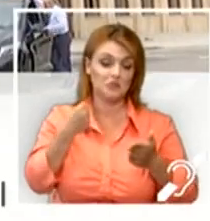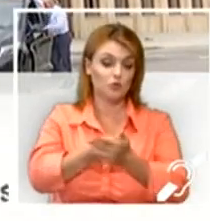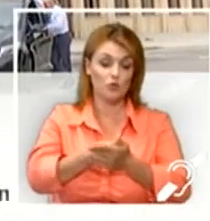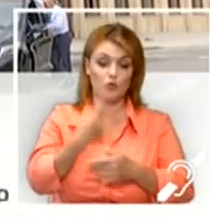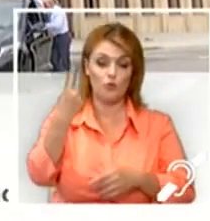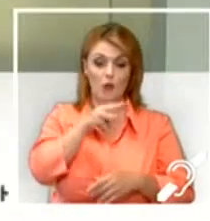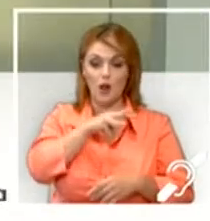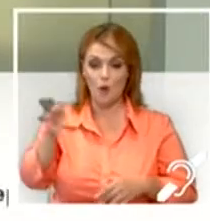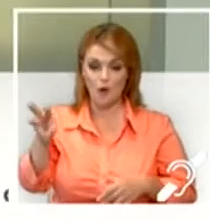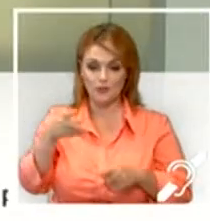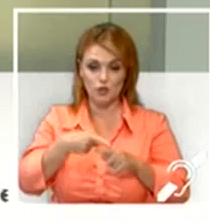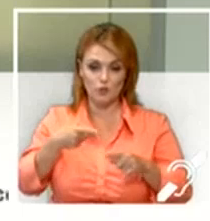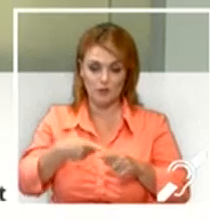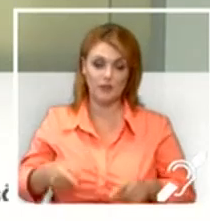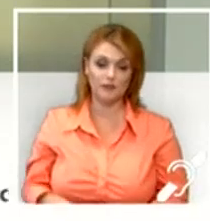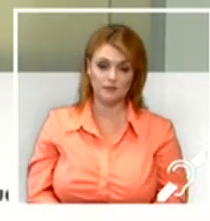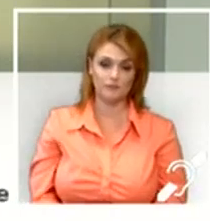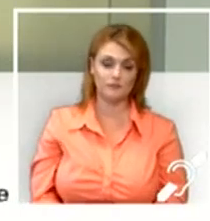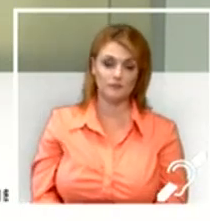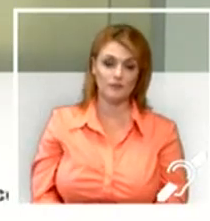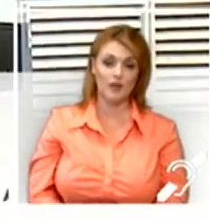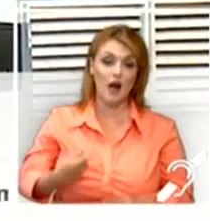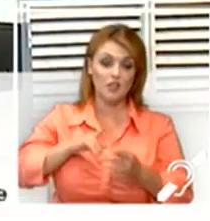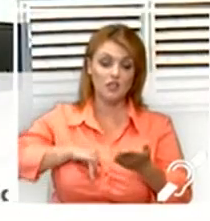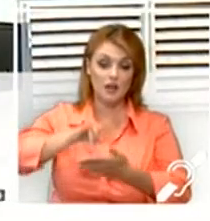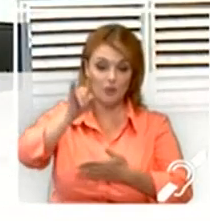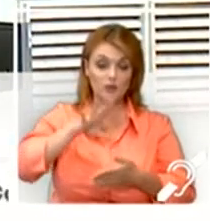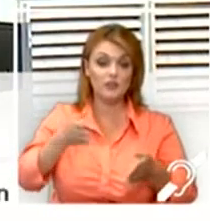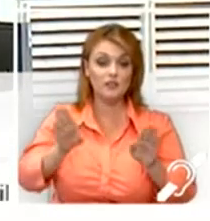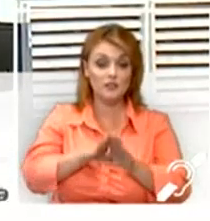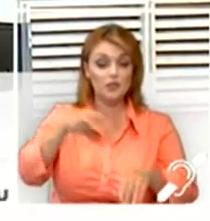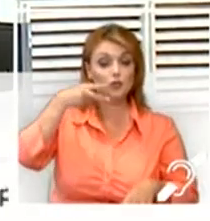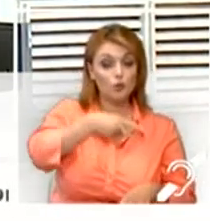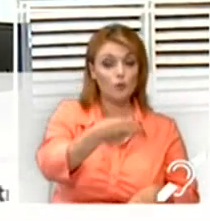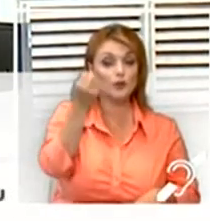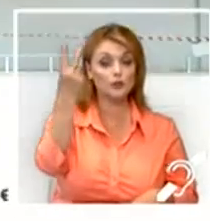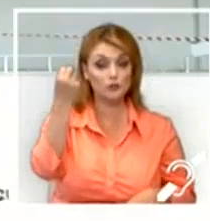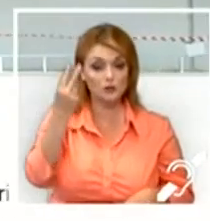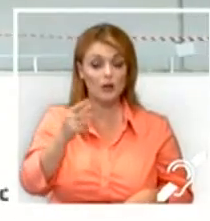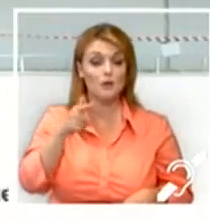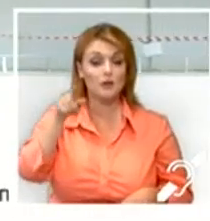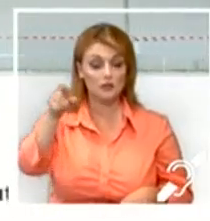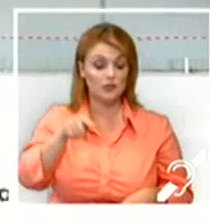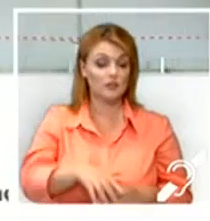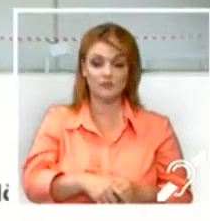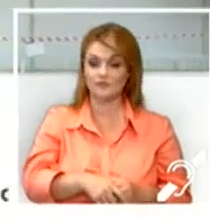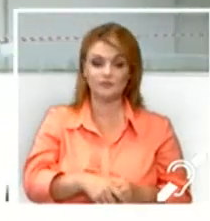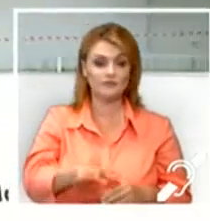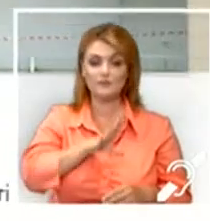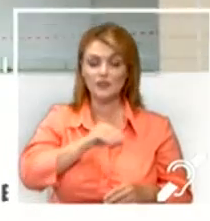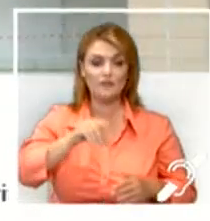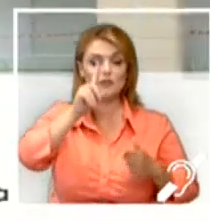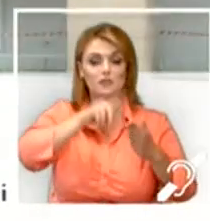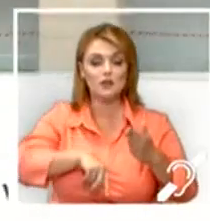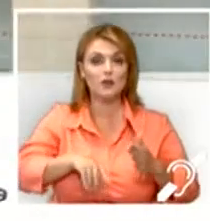mult, pentru că după aceea umbli foarte mult la calitate. Aeroportul Băneasa a fost închis în 2012 pentru că aerogara nu mai era sigură în